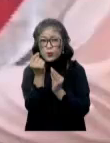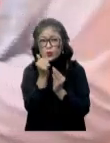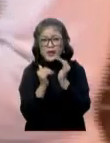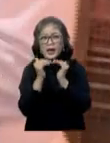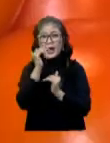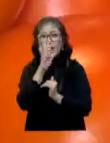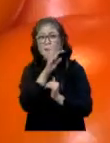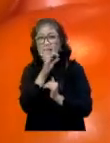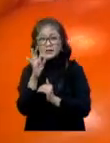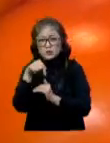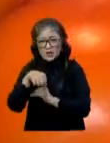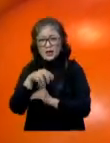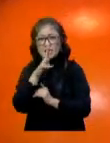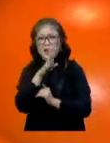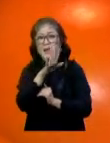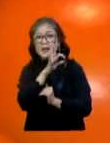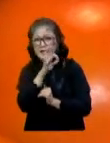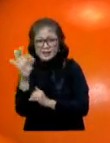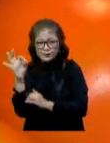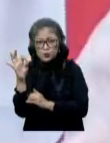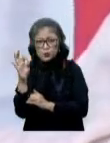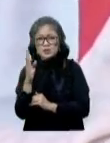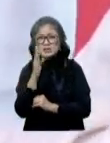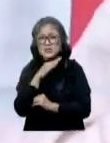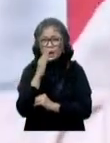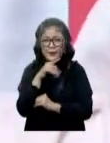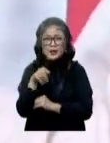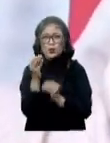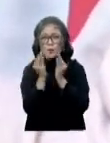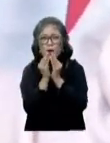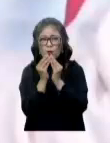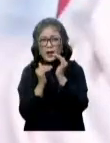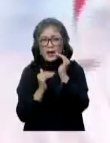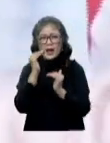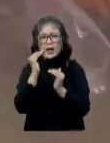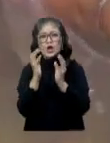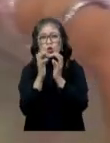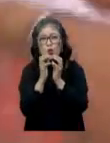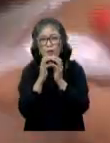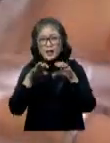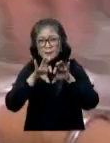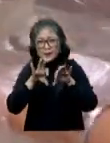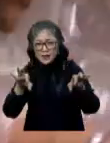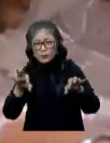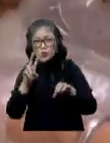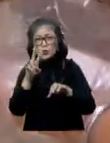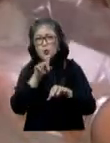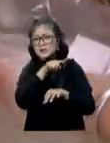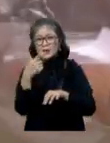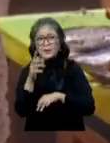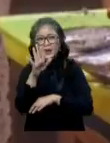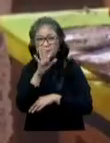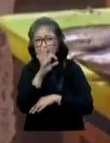menjadi Rp35.000. Selain cabai dan bawang, kenaikan juga terjadi pada tomat dan mentimun berkisar Rp2 hingga